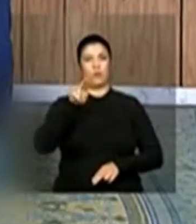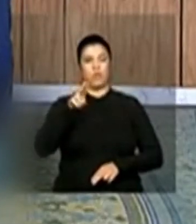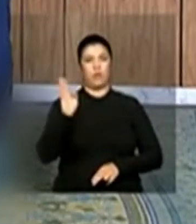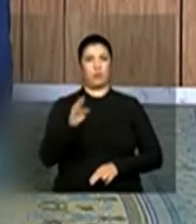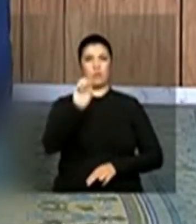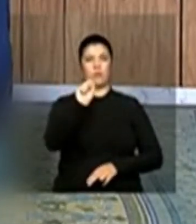Net